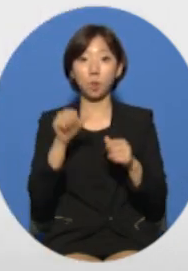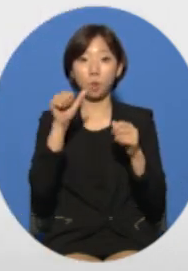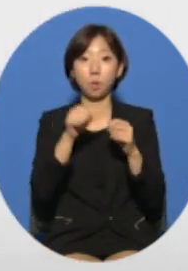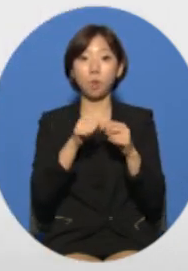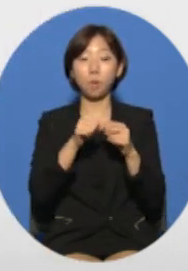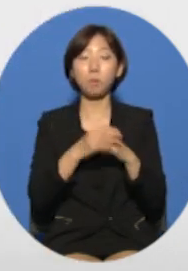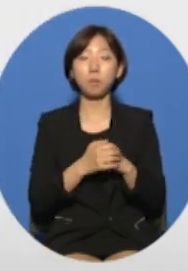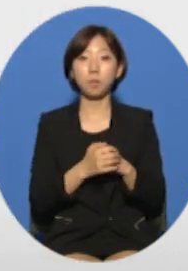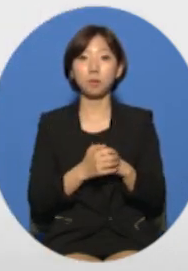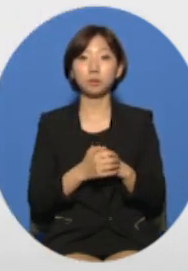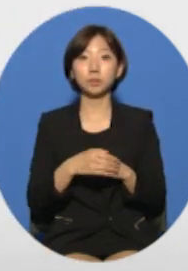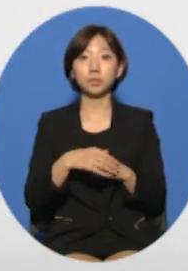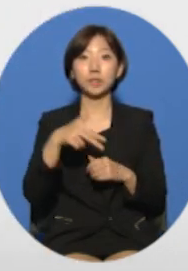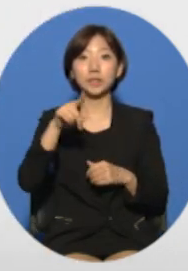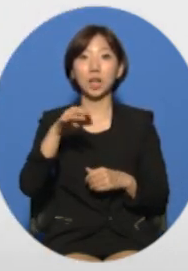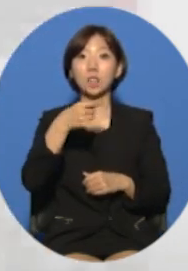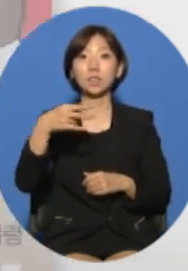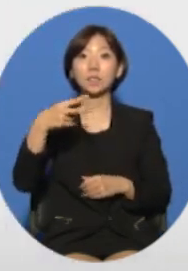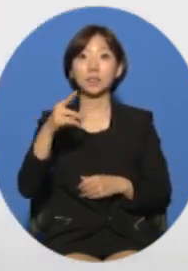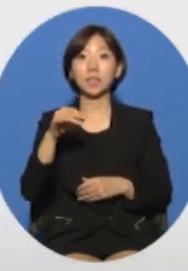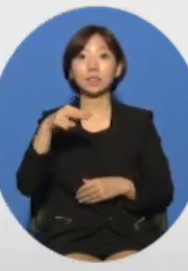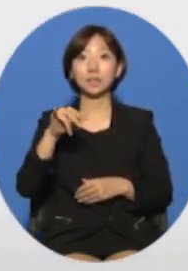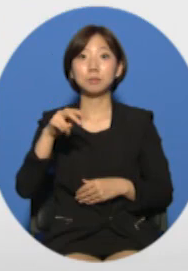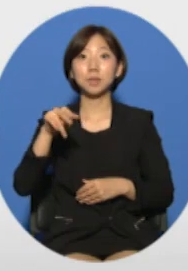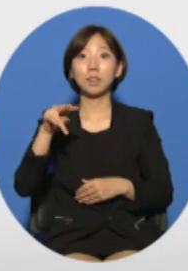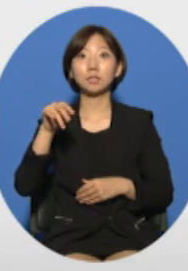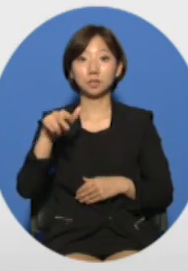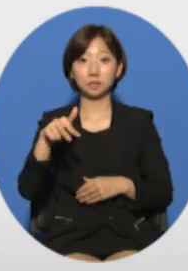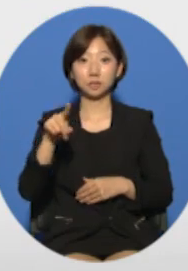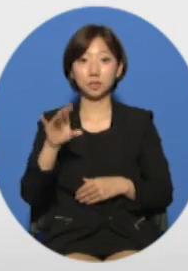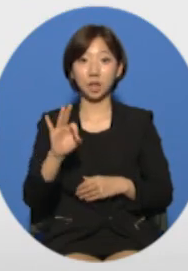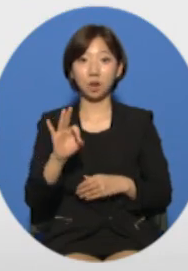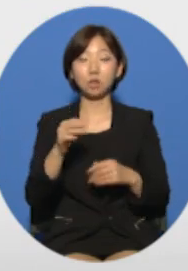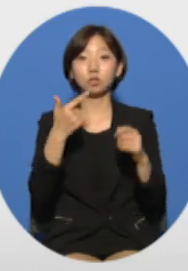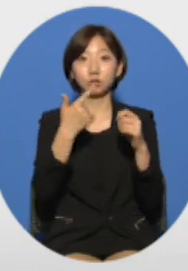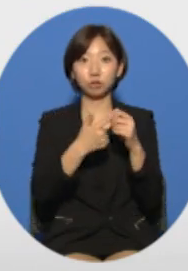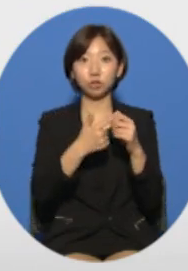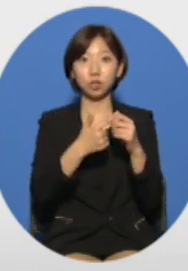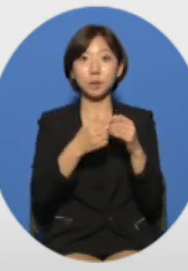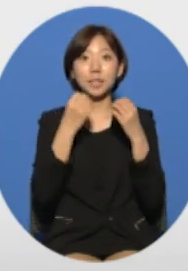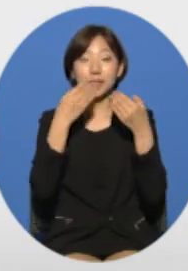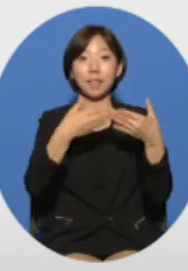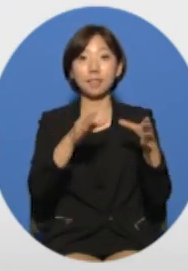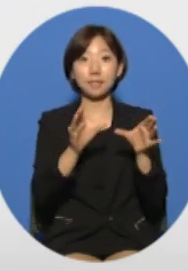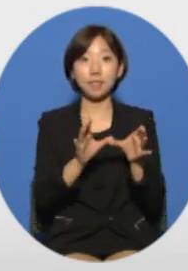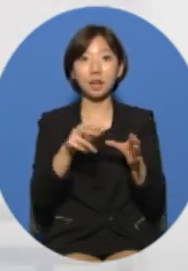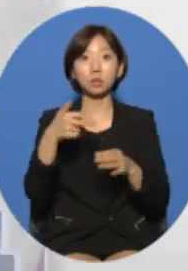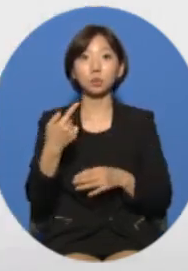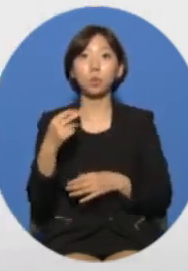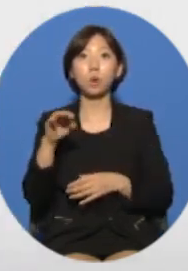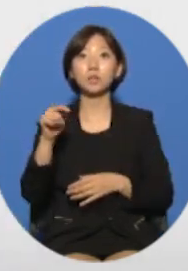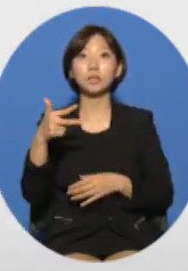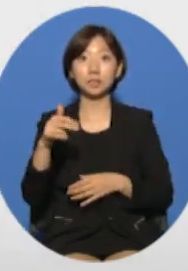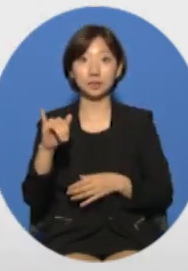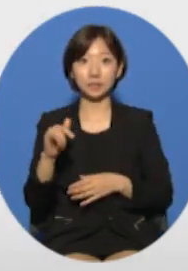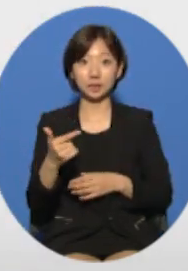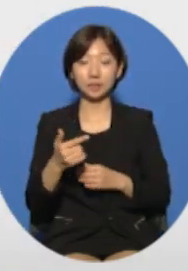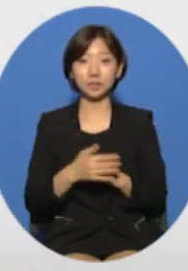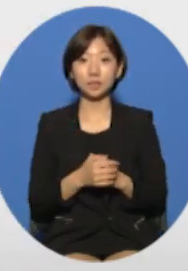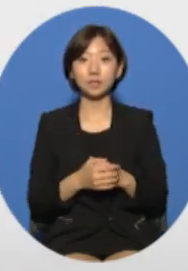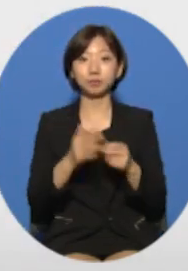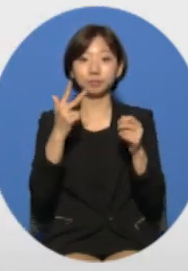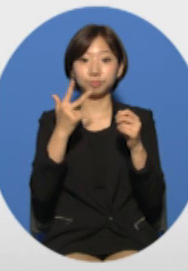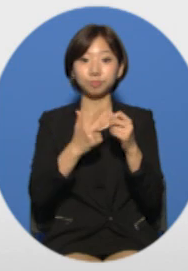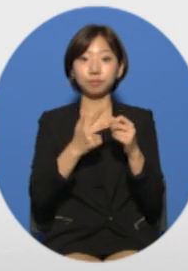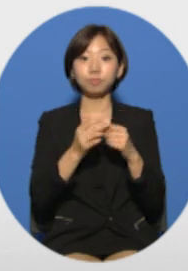기호 5번 정의당 심상정 후보, 기호 6번 새누리당 조원진 후보,